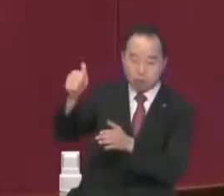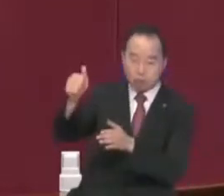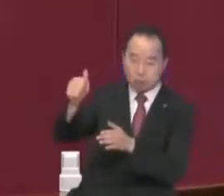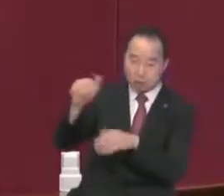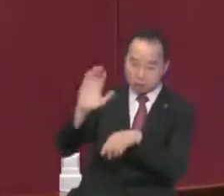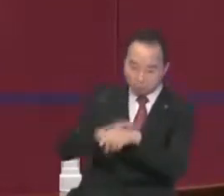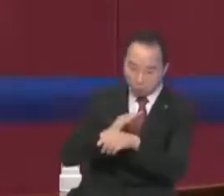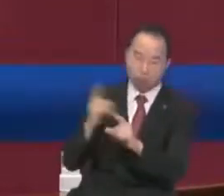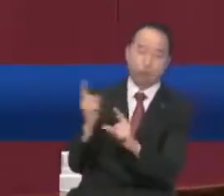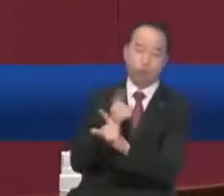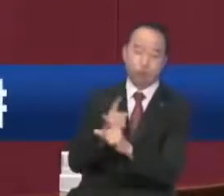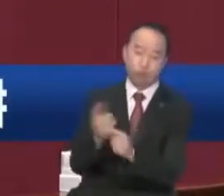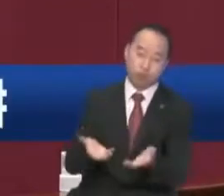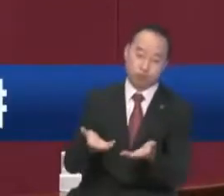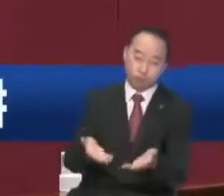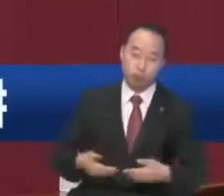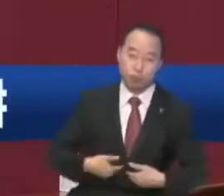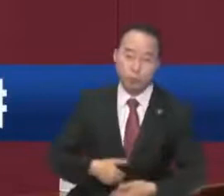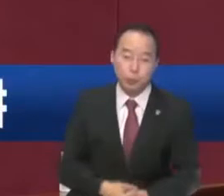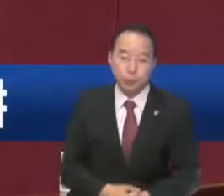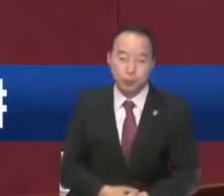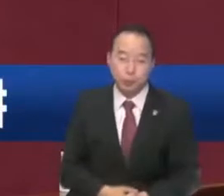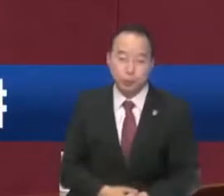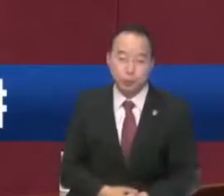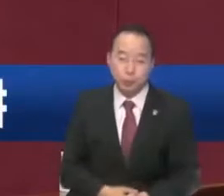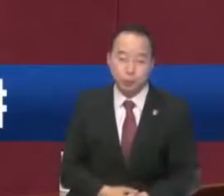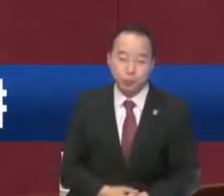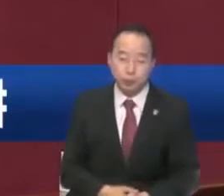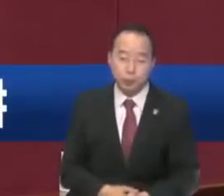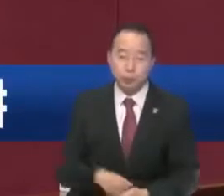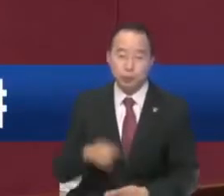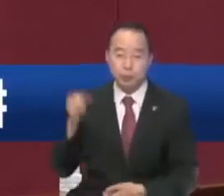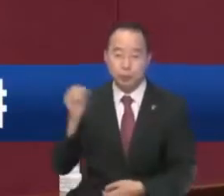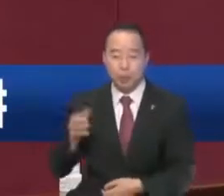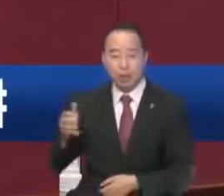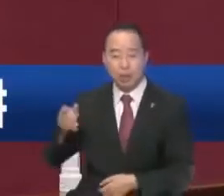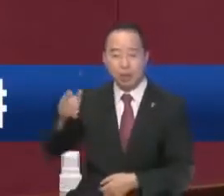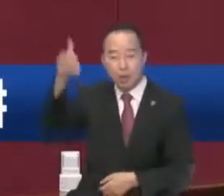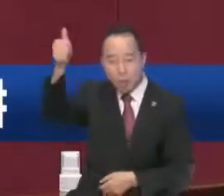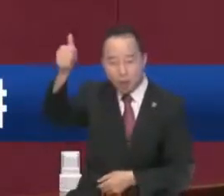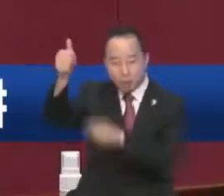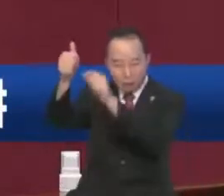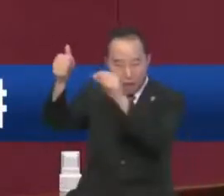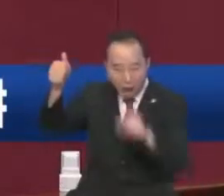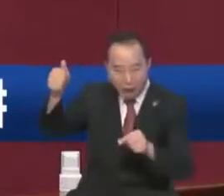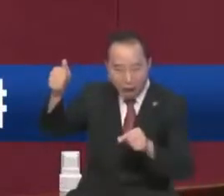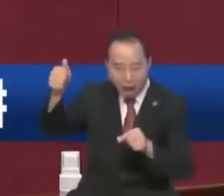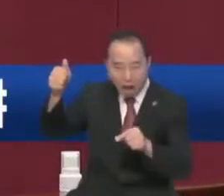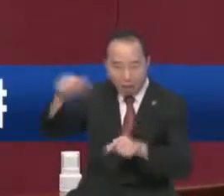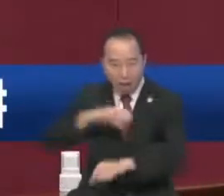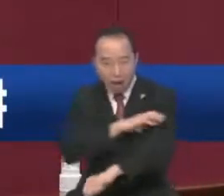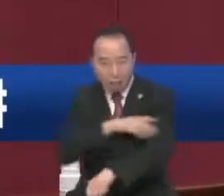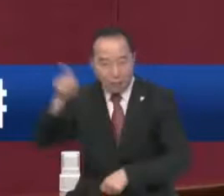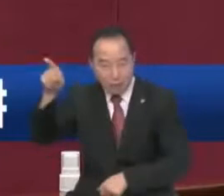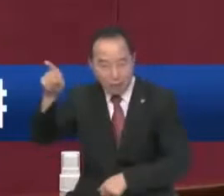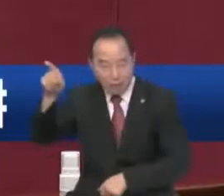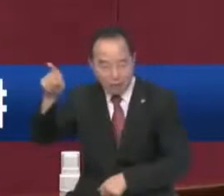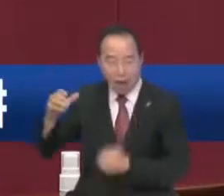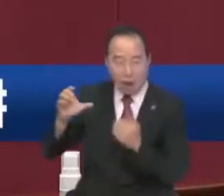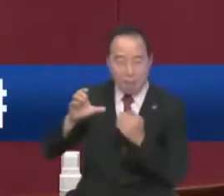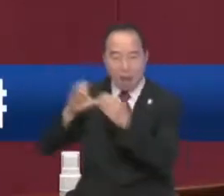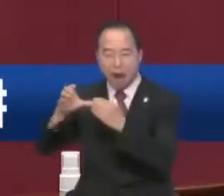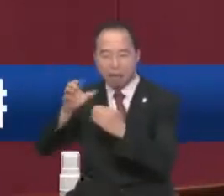합니다. 이에 기반해서 막연한 불공정 거래와 원화청 갑질 문제에 스스로 맞설 수 있는 힘을 줘야 합니다.